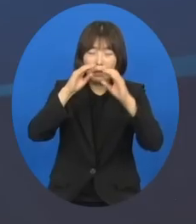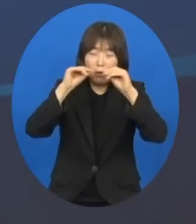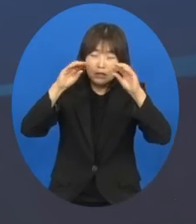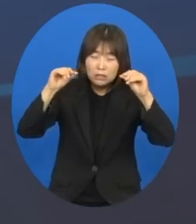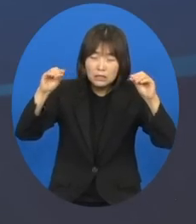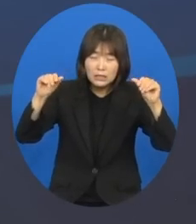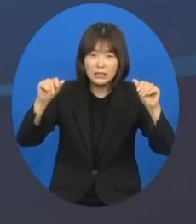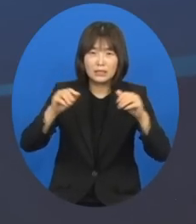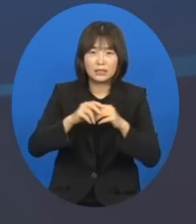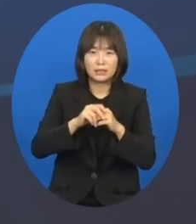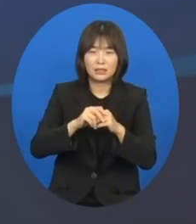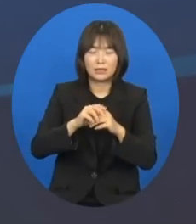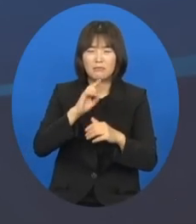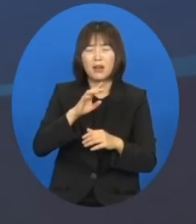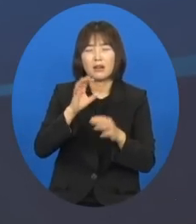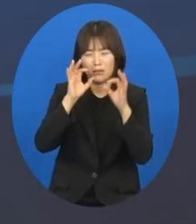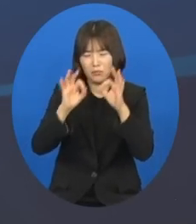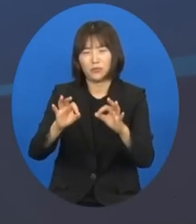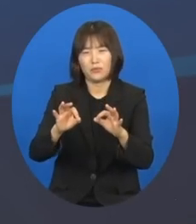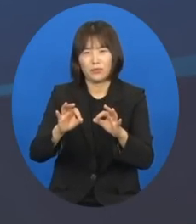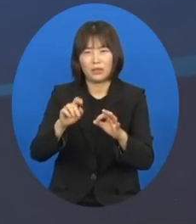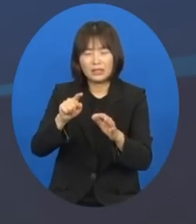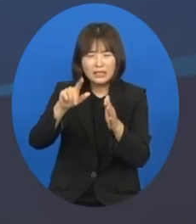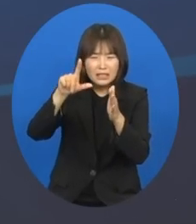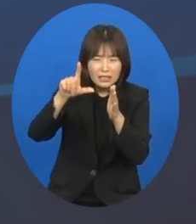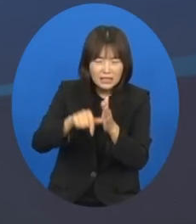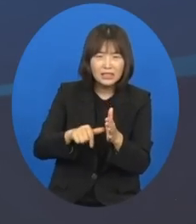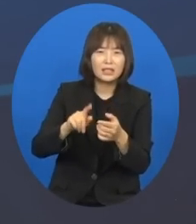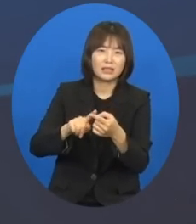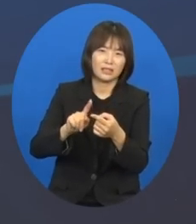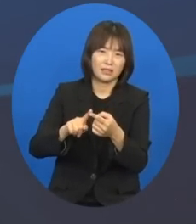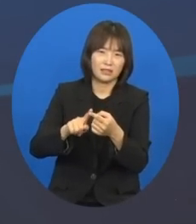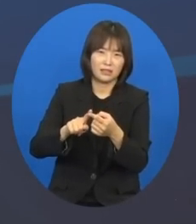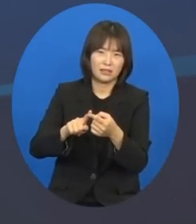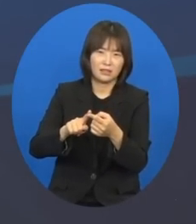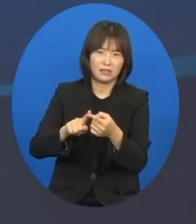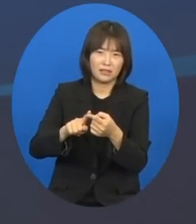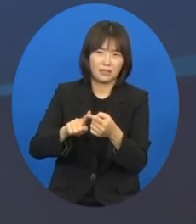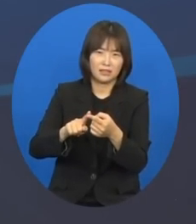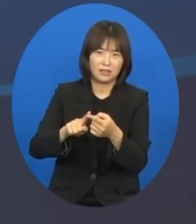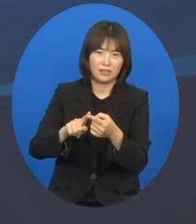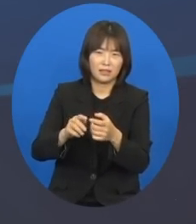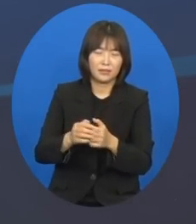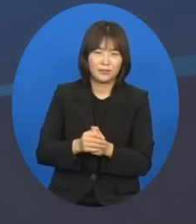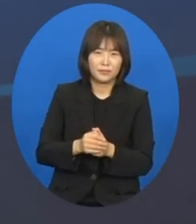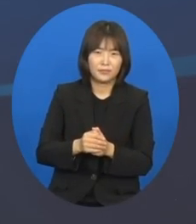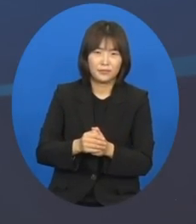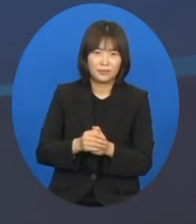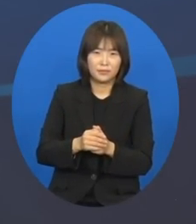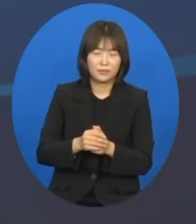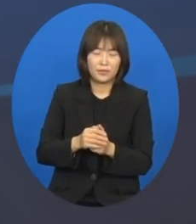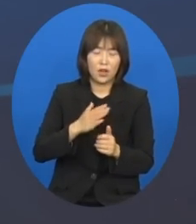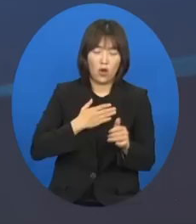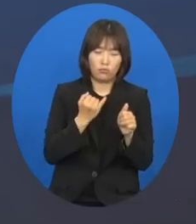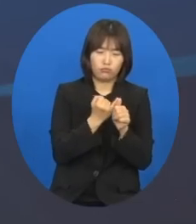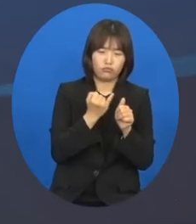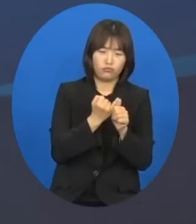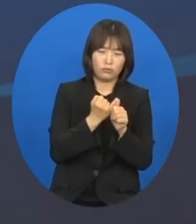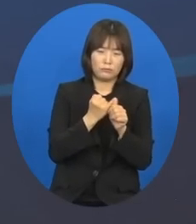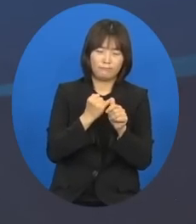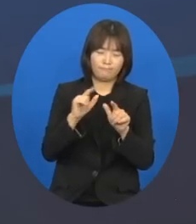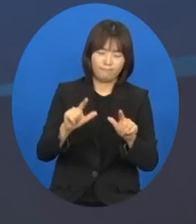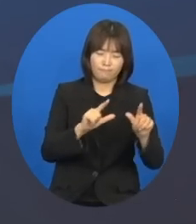그 시간들을 정말 피곤하지 않고 저희 부부가 지나는데 힘들어요